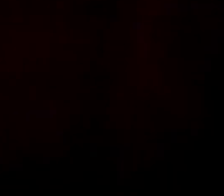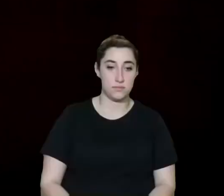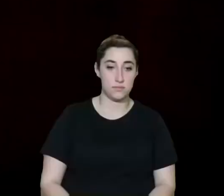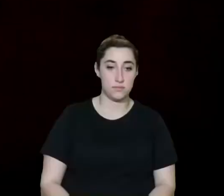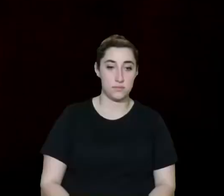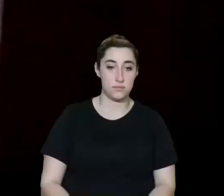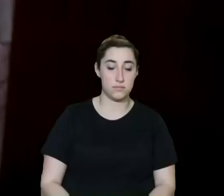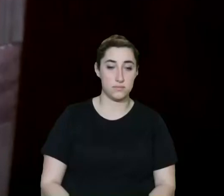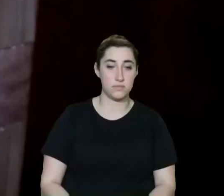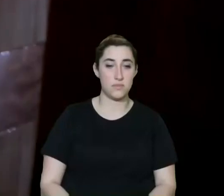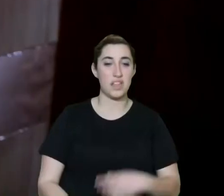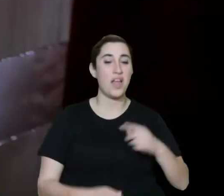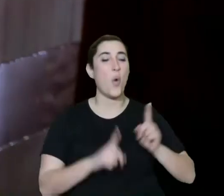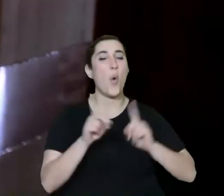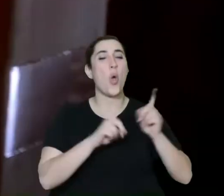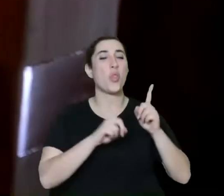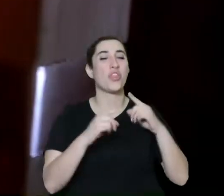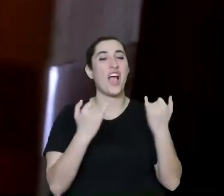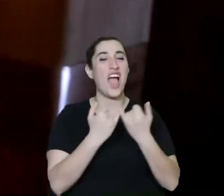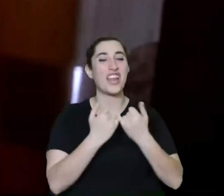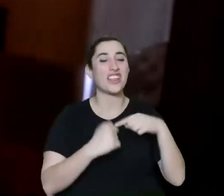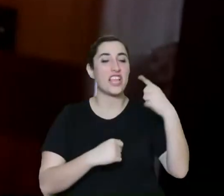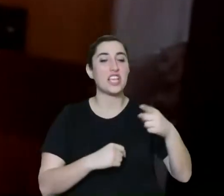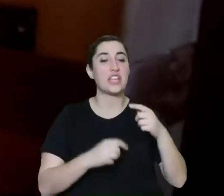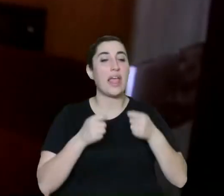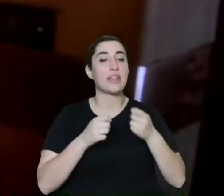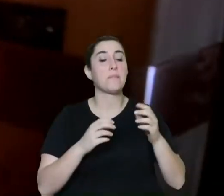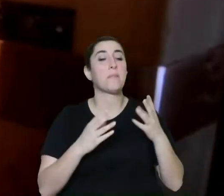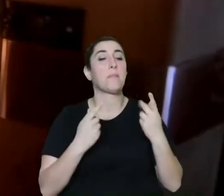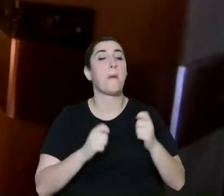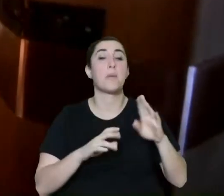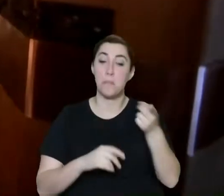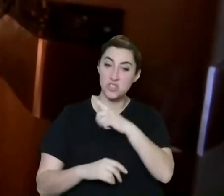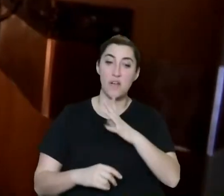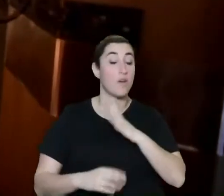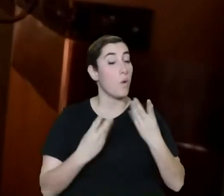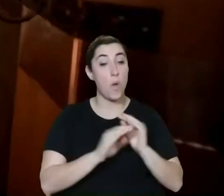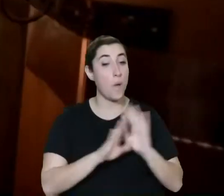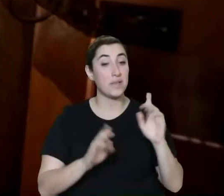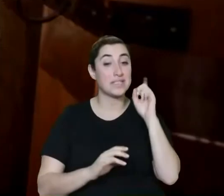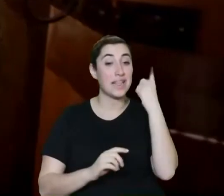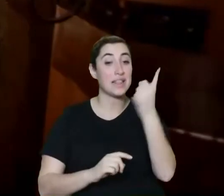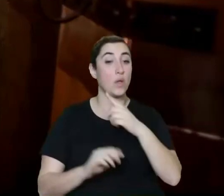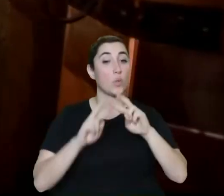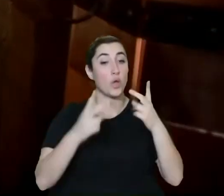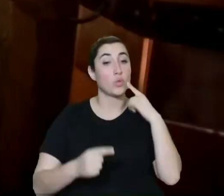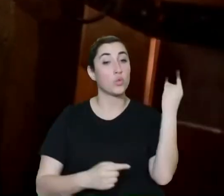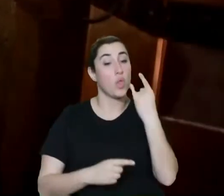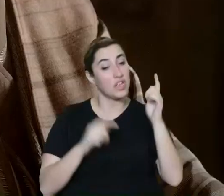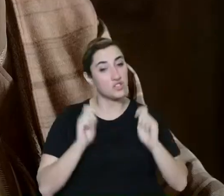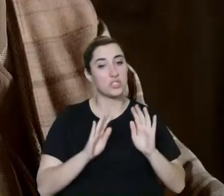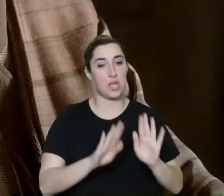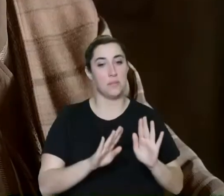Ahi Ocağı'nda. Aktar üstünün kardeşi eğitimden geçmemiştir. Başkaları da var efendim. Olmaz. Tek tek dükkanları dolaşsın